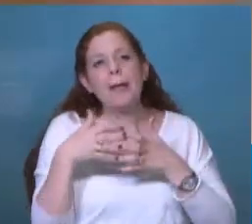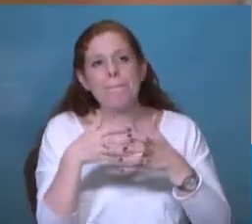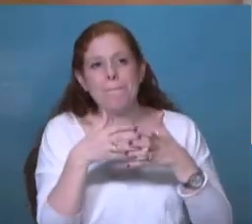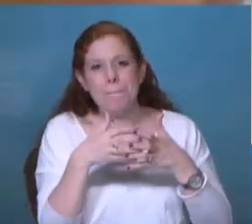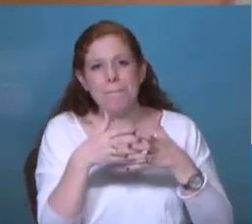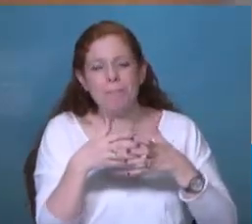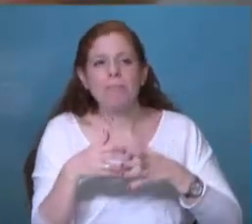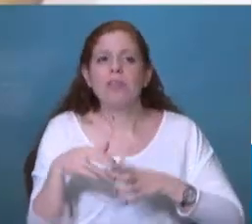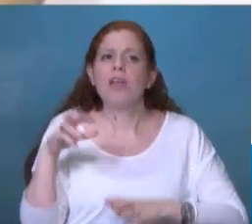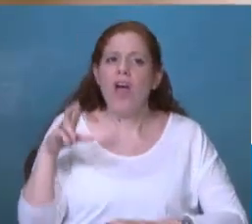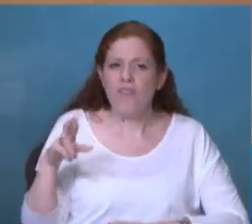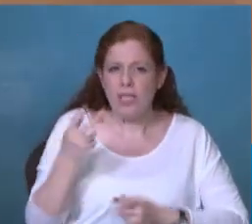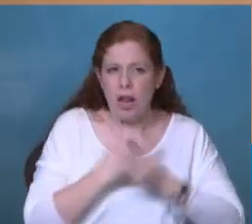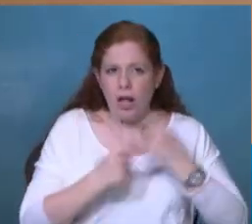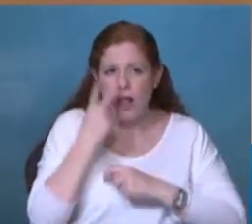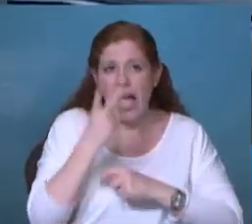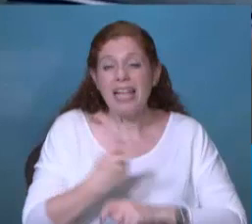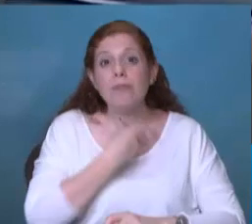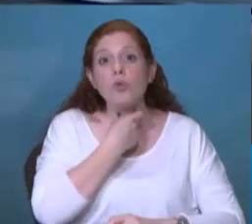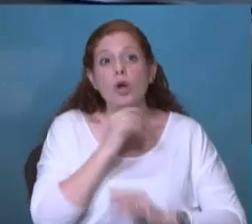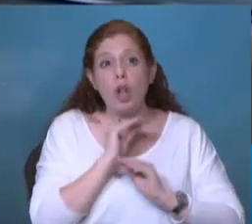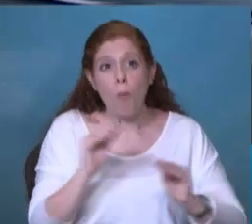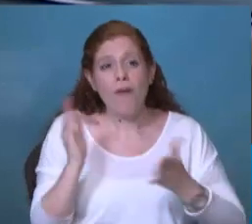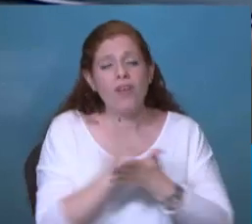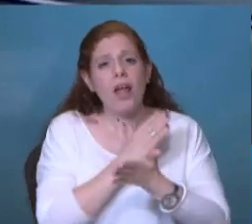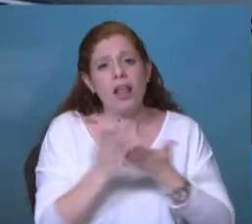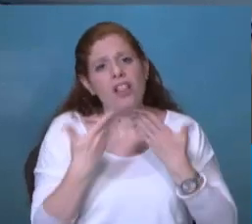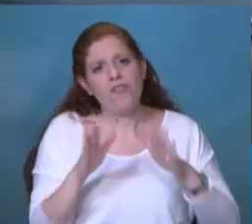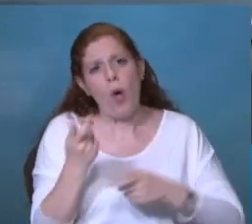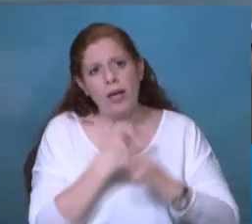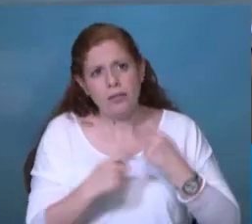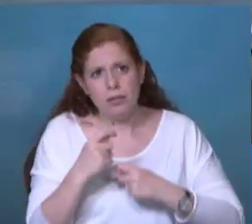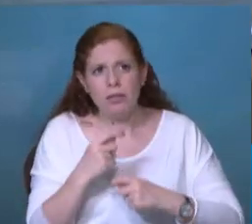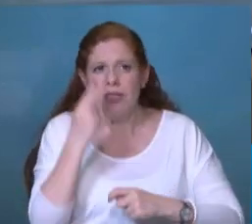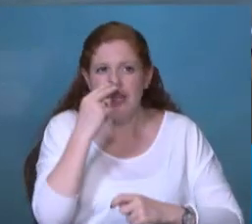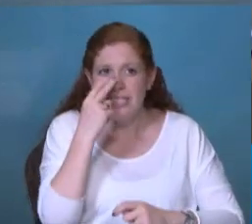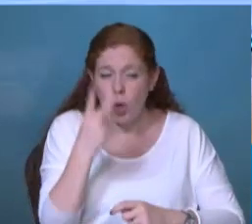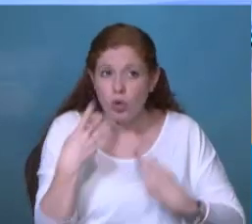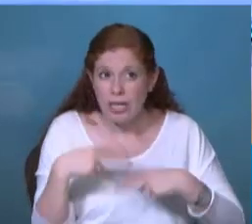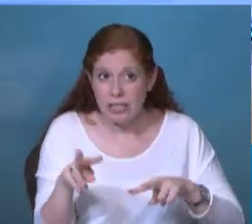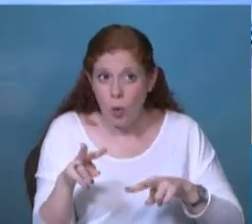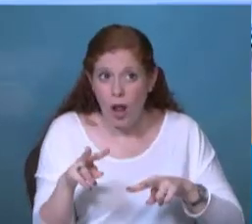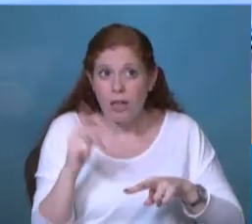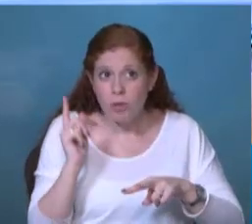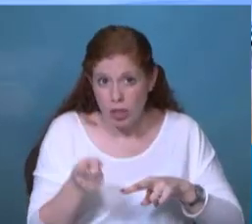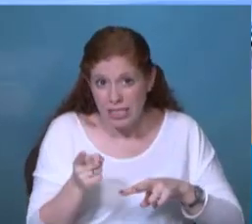רביד, כלכלן, ראה את המצוקה של המורים והחליט לפתוח עסק. ננסה לראות שהחזירו לך, אבל את מה